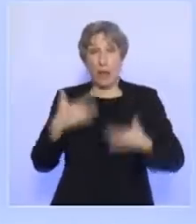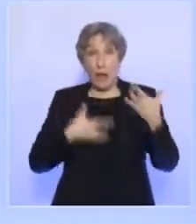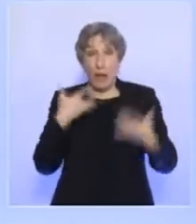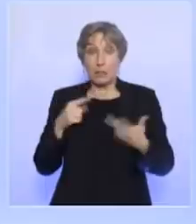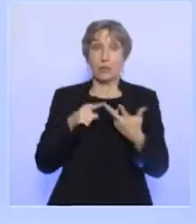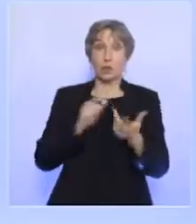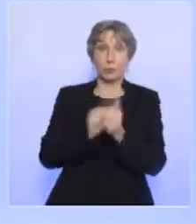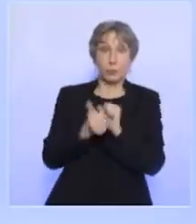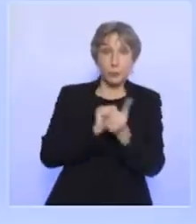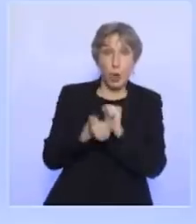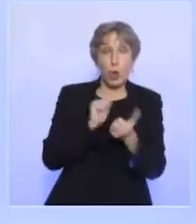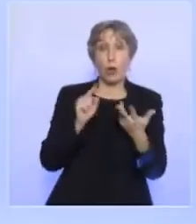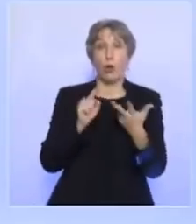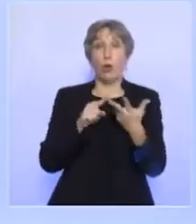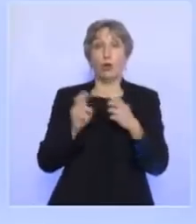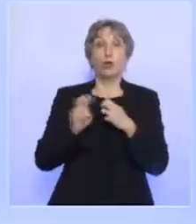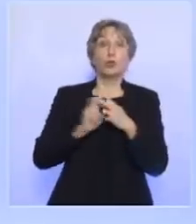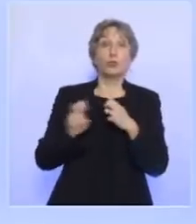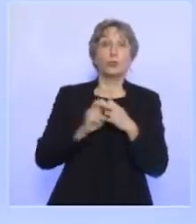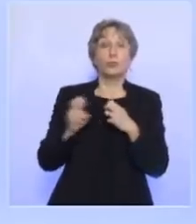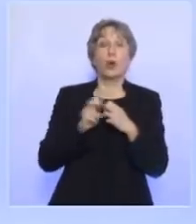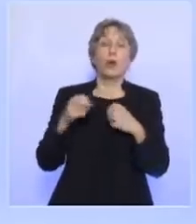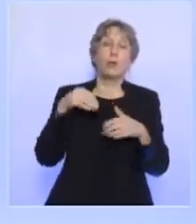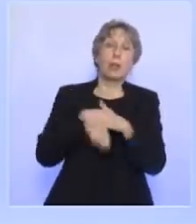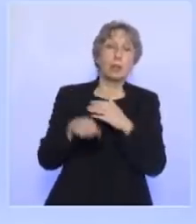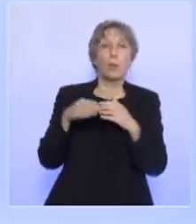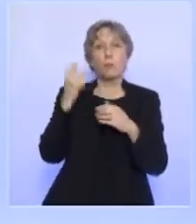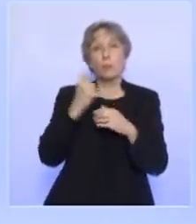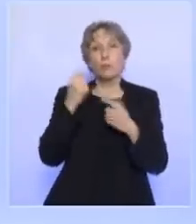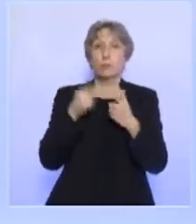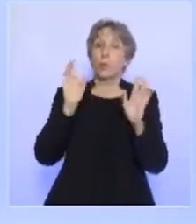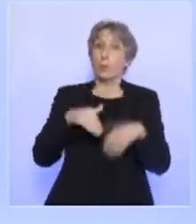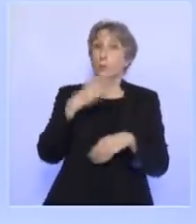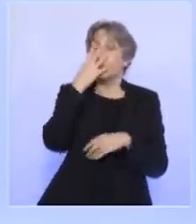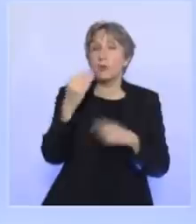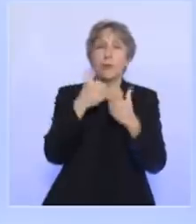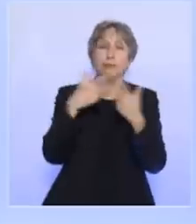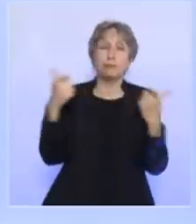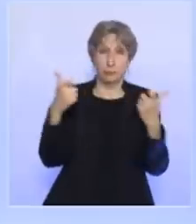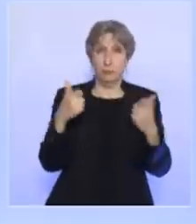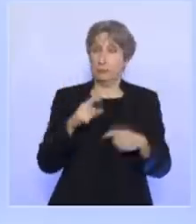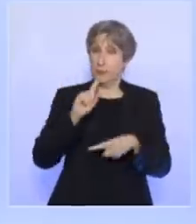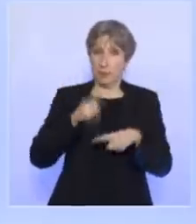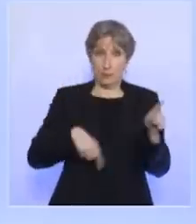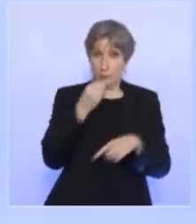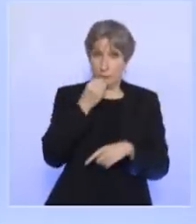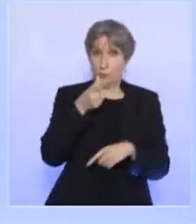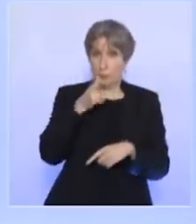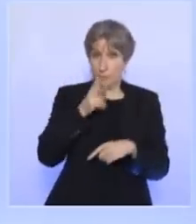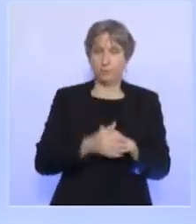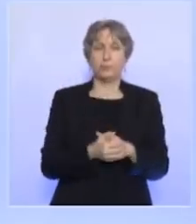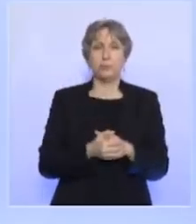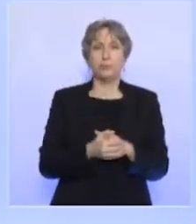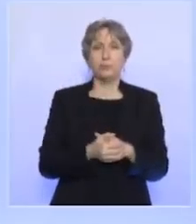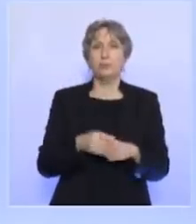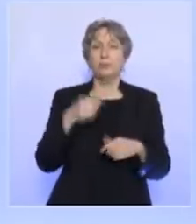équipements sportifs et les transports collectifs, y compris longue distance. La consommation dans les bars et cafés